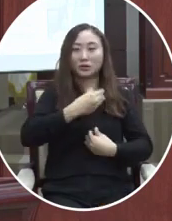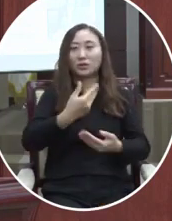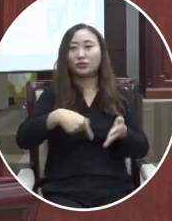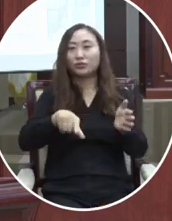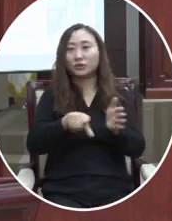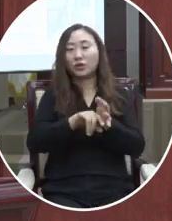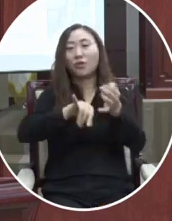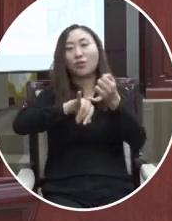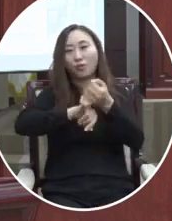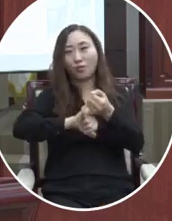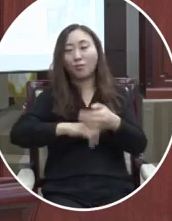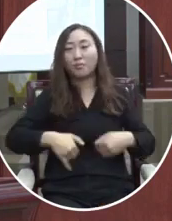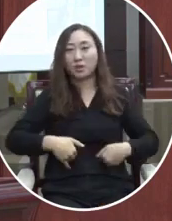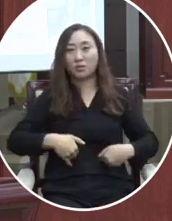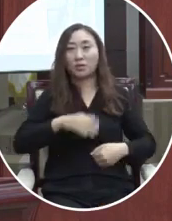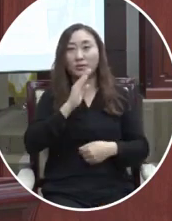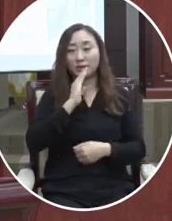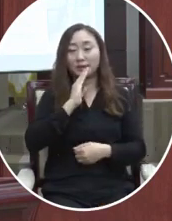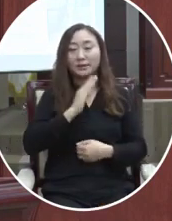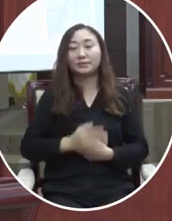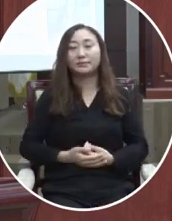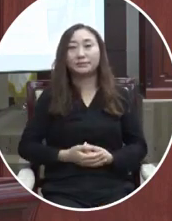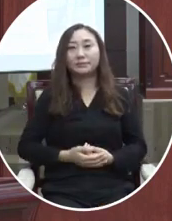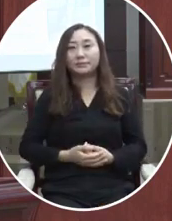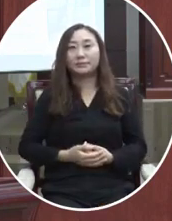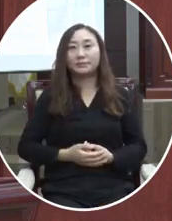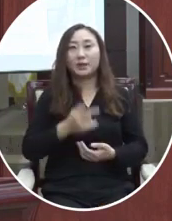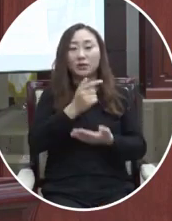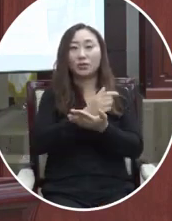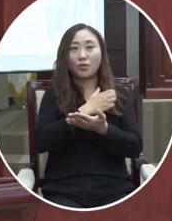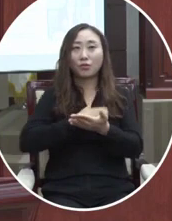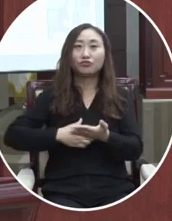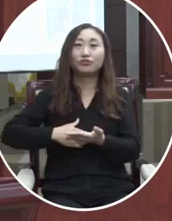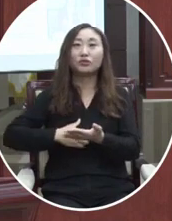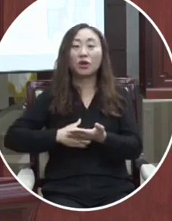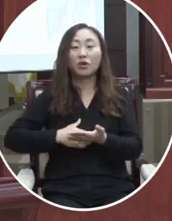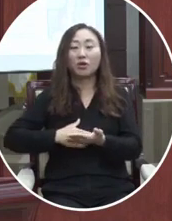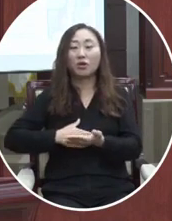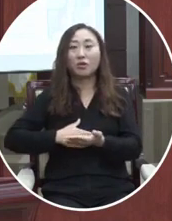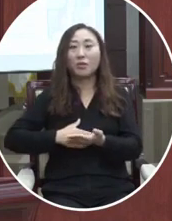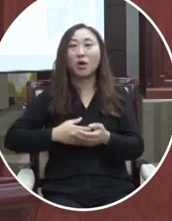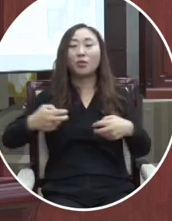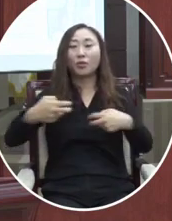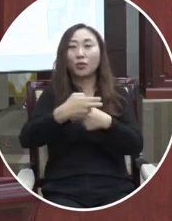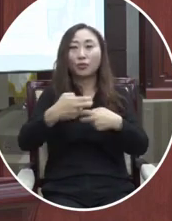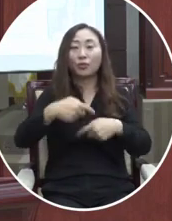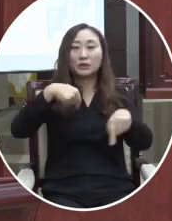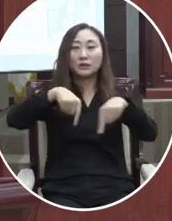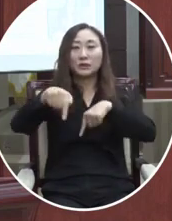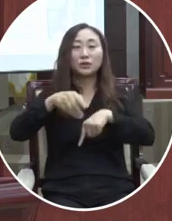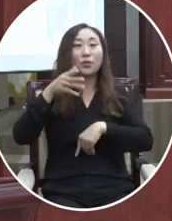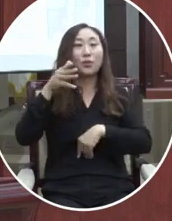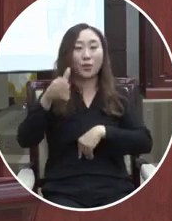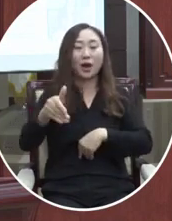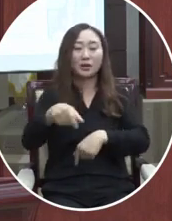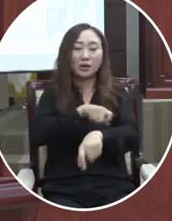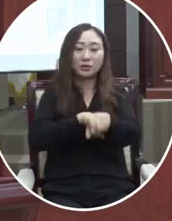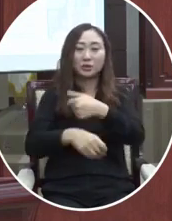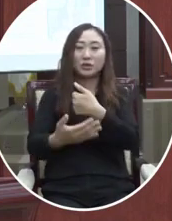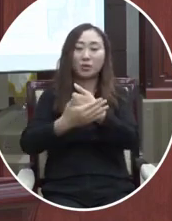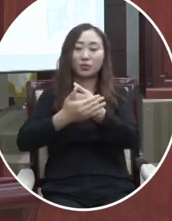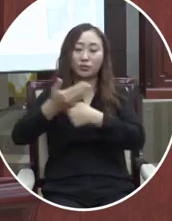위하여 꼭 필요한 조치였습니다 노원구청 교통 지도과 교통 시설 팀의 적극적인